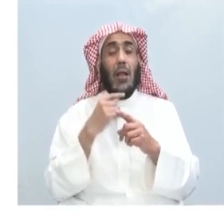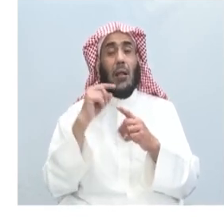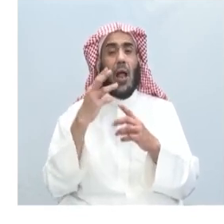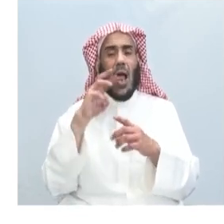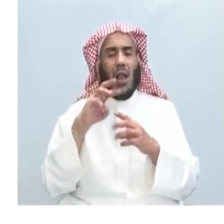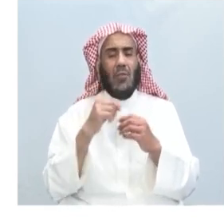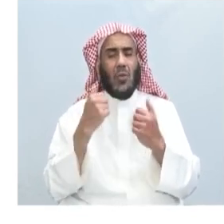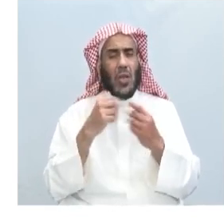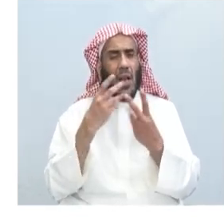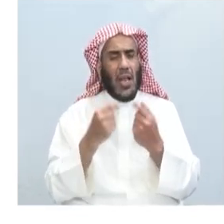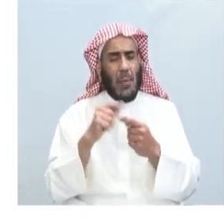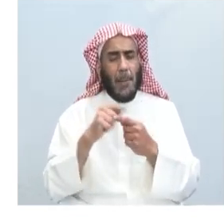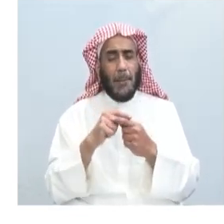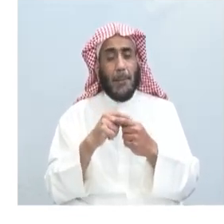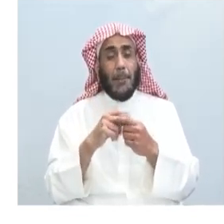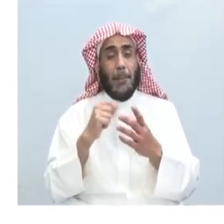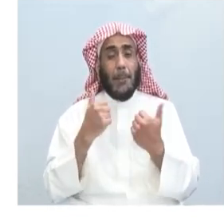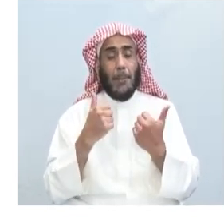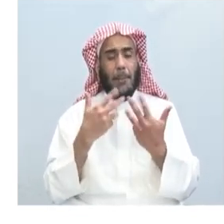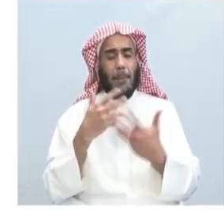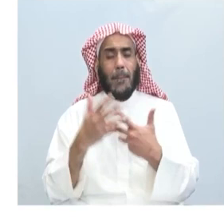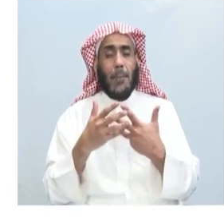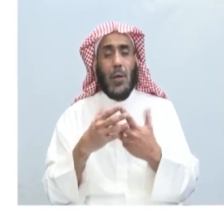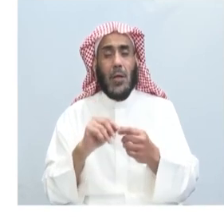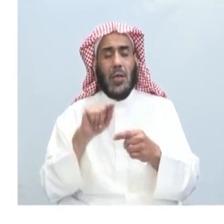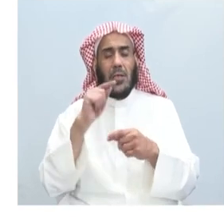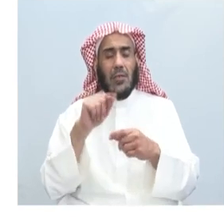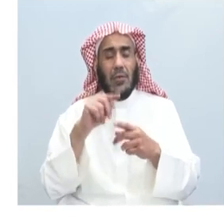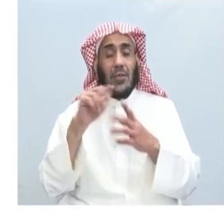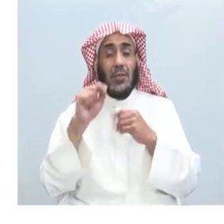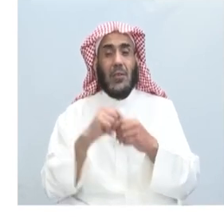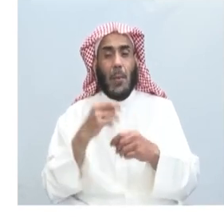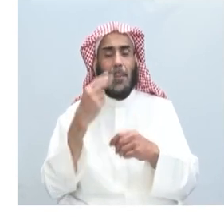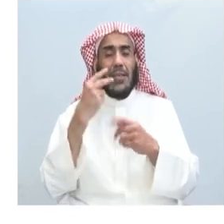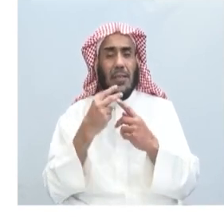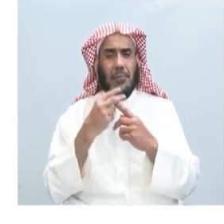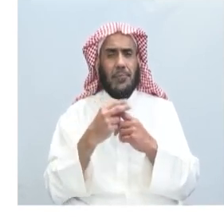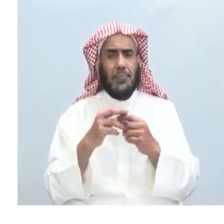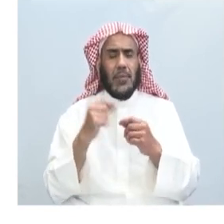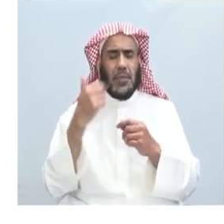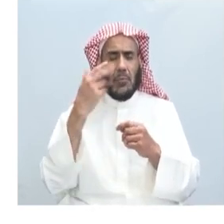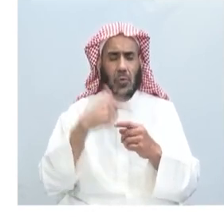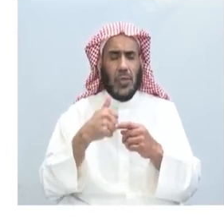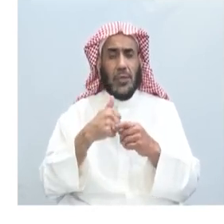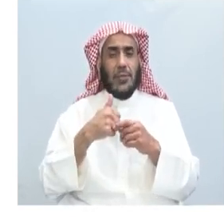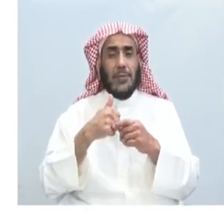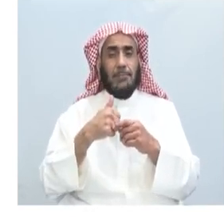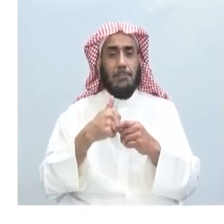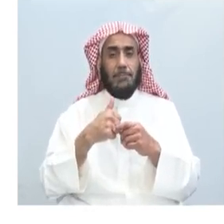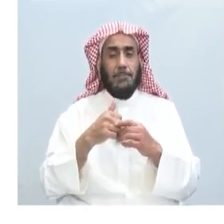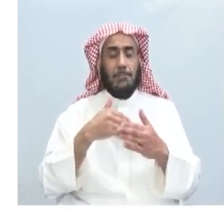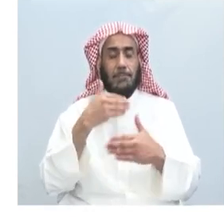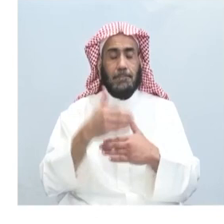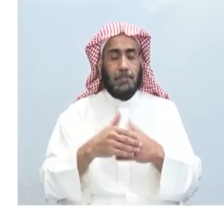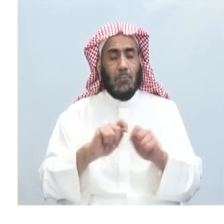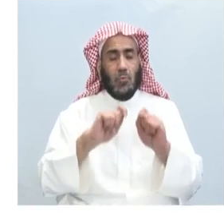سيعطيني القيمه سيعطيني القيمه 0.02 و67 بعد